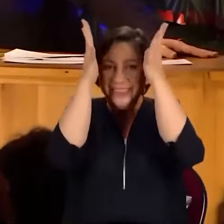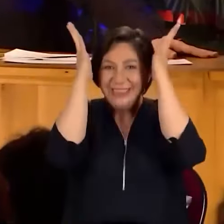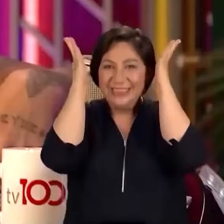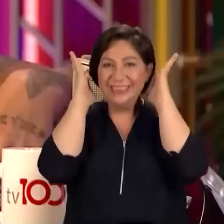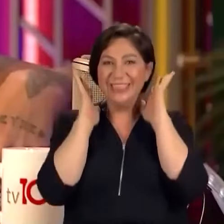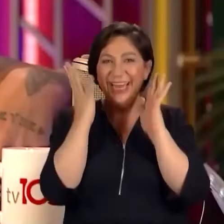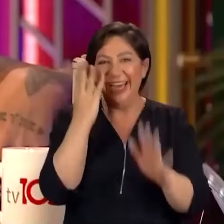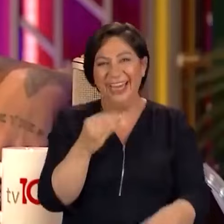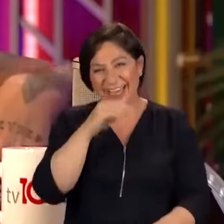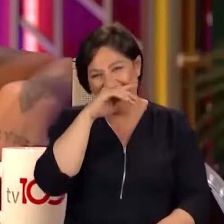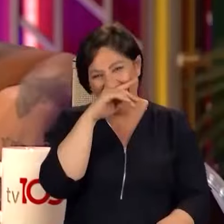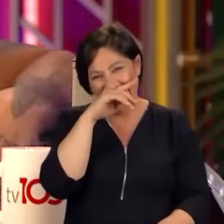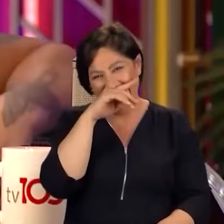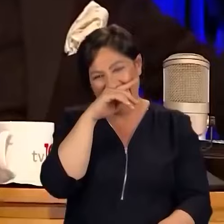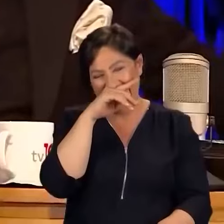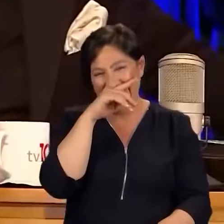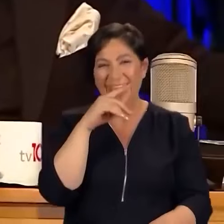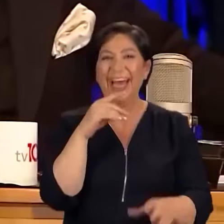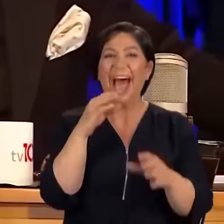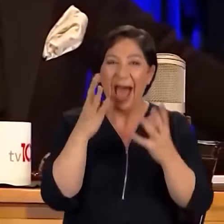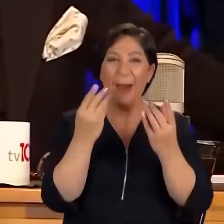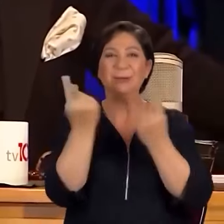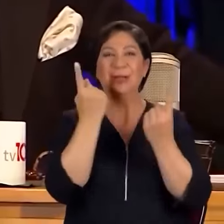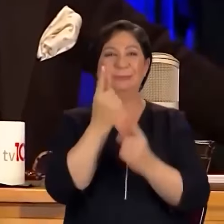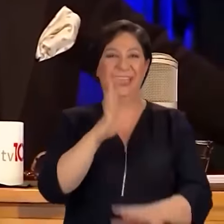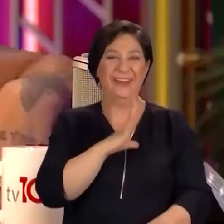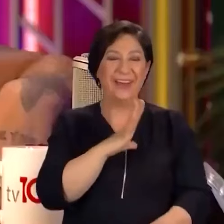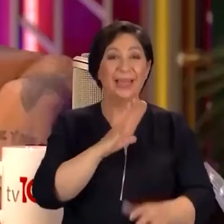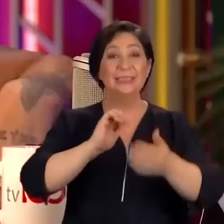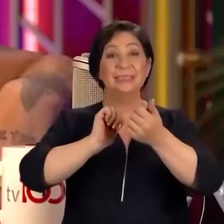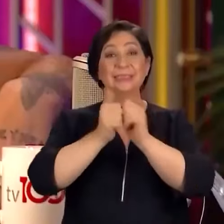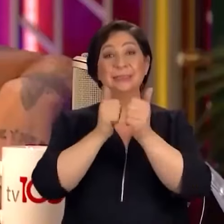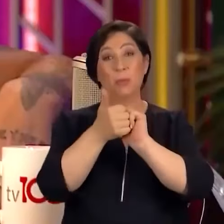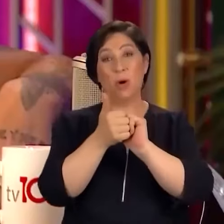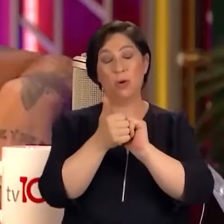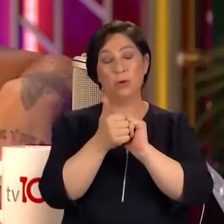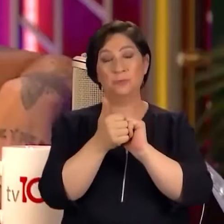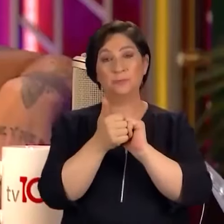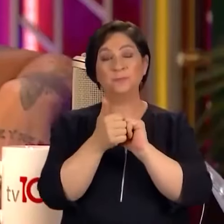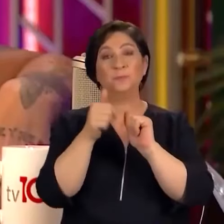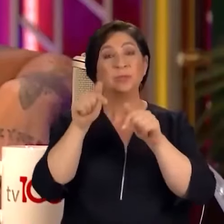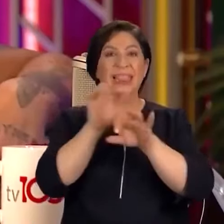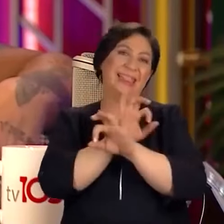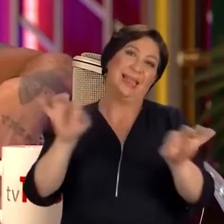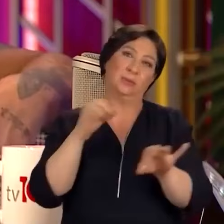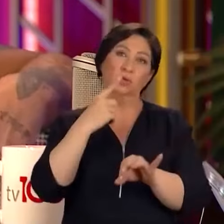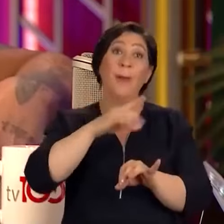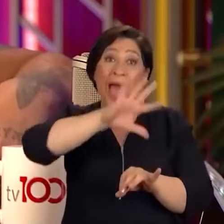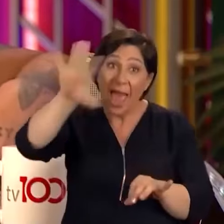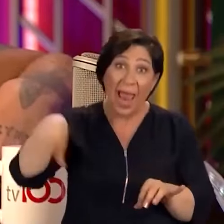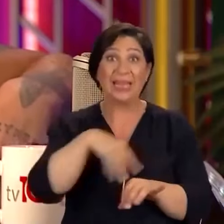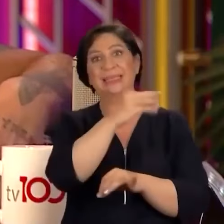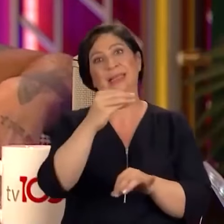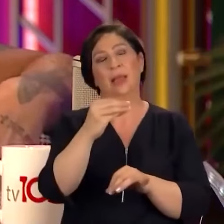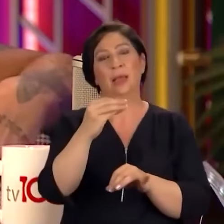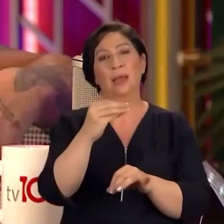olarak. Evet. Ama şöyle bir durum söz konusu. Spor şöyle, bunu net söylüyorum. Buradan herkese de